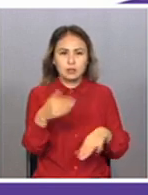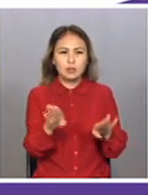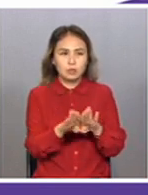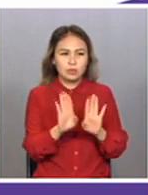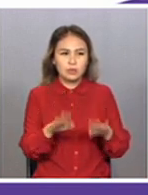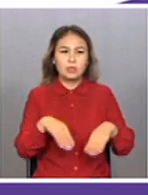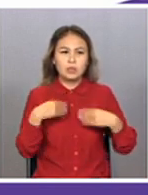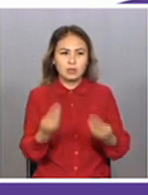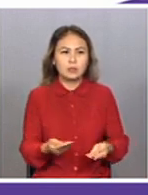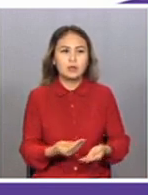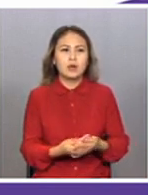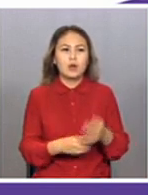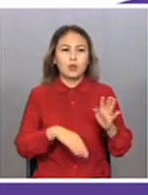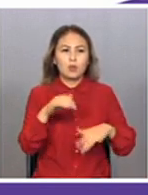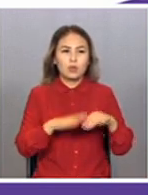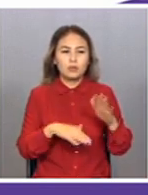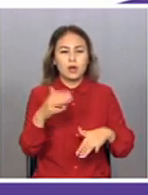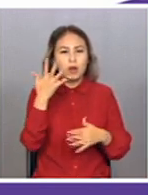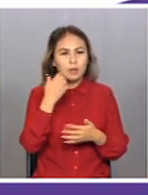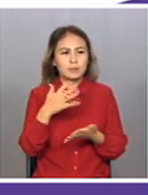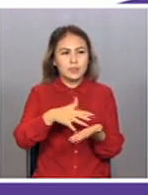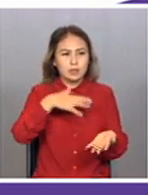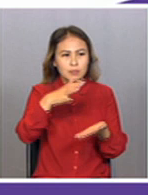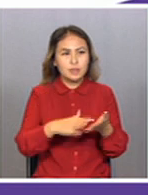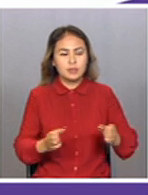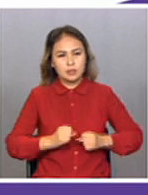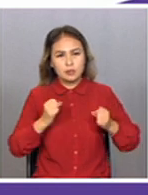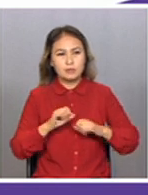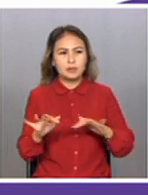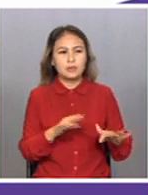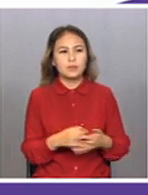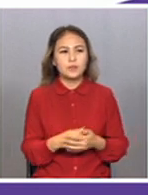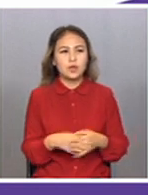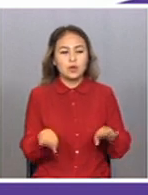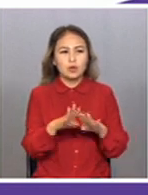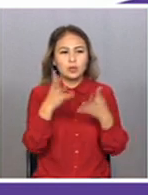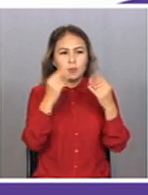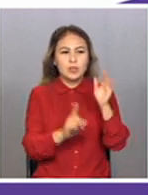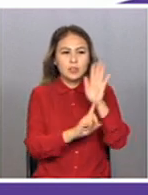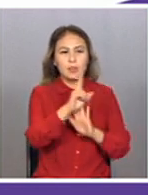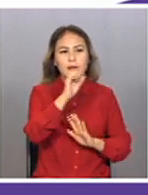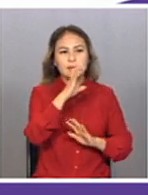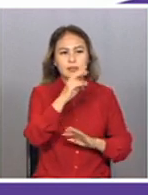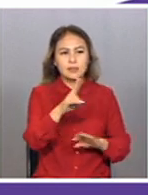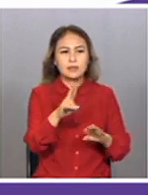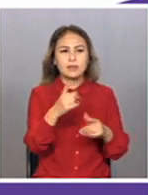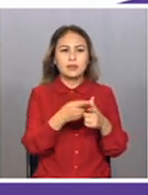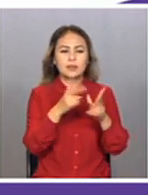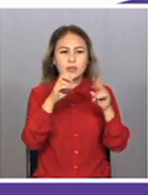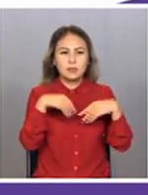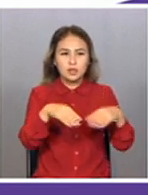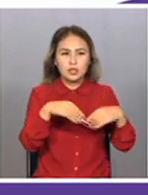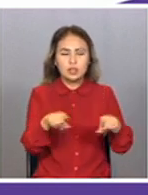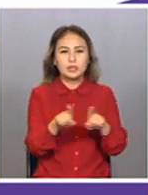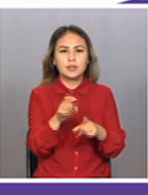сенікі болсын. Қолыңа кетпен алып, тырбанып тіршілік қыл дейді. Сол күннен бастап, Қасен де егін